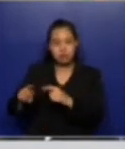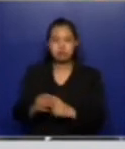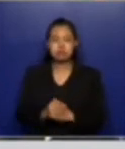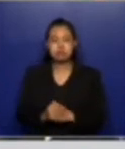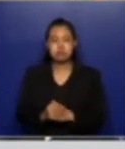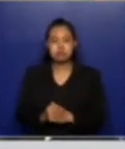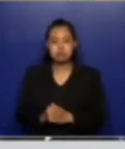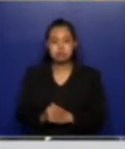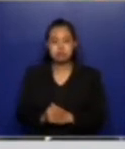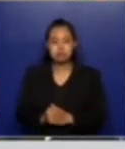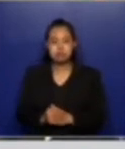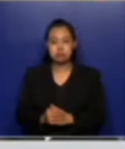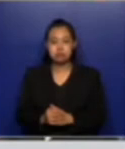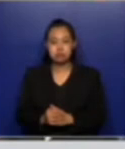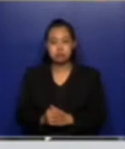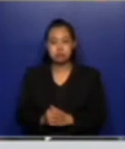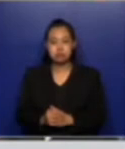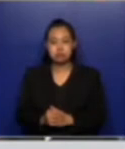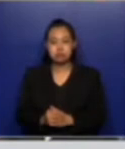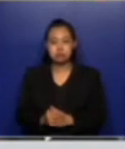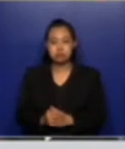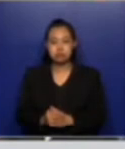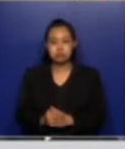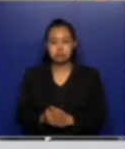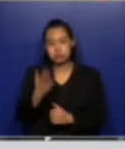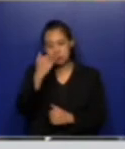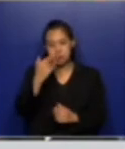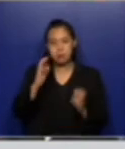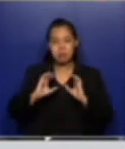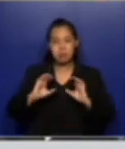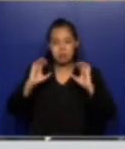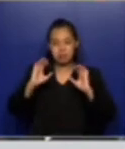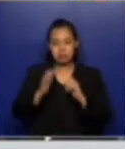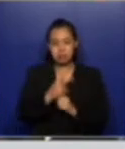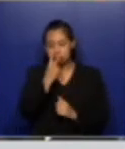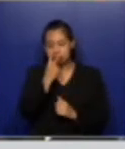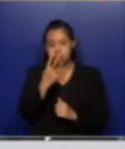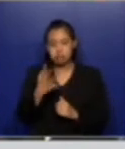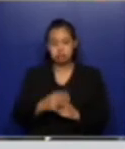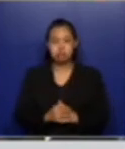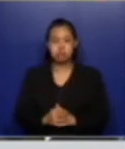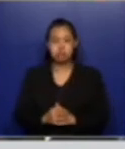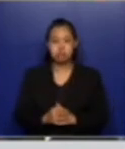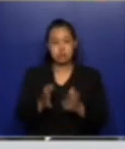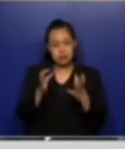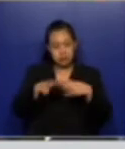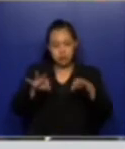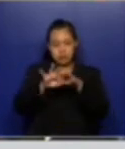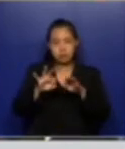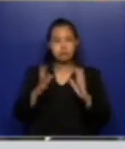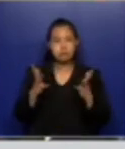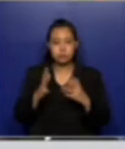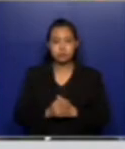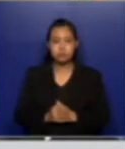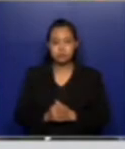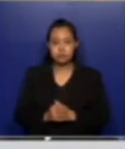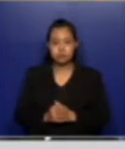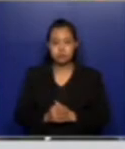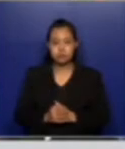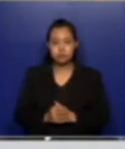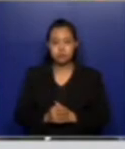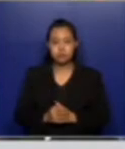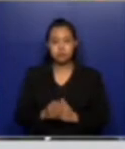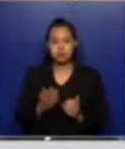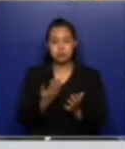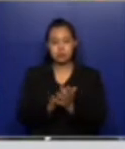มครับเราจึงบอกว่าทำไมรัฐบาลไม่มองเห็นจุดนี้ท่านไปเทงบประมาณไว้นะครับในงบ